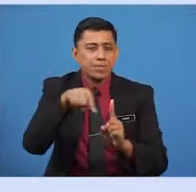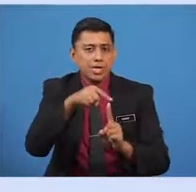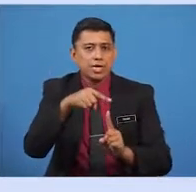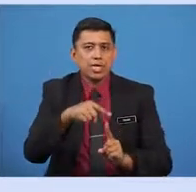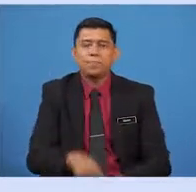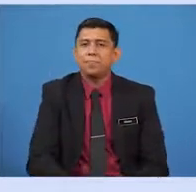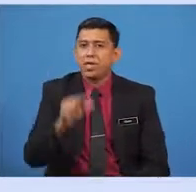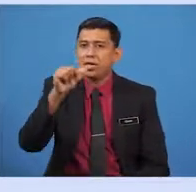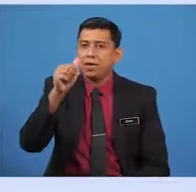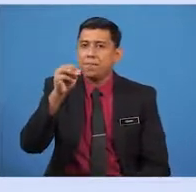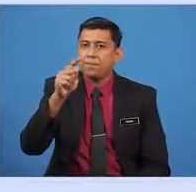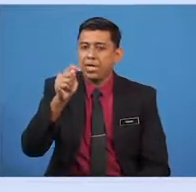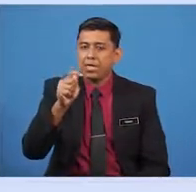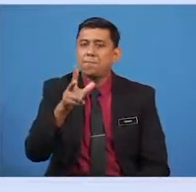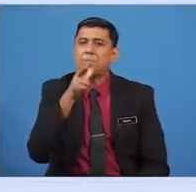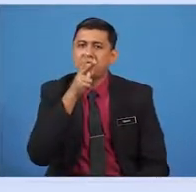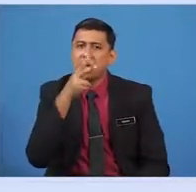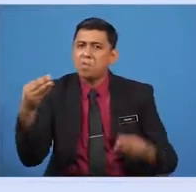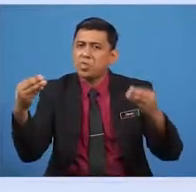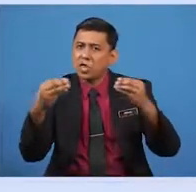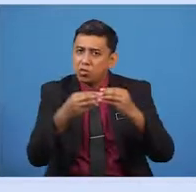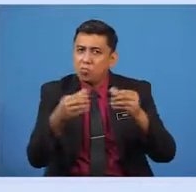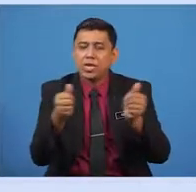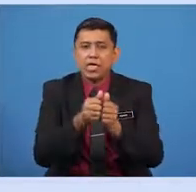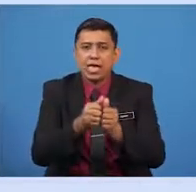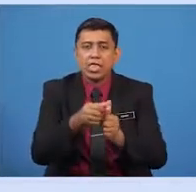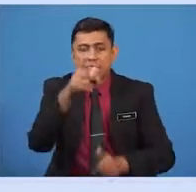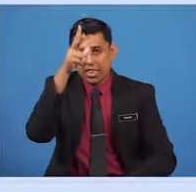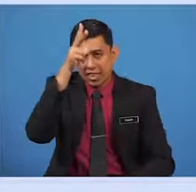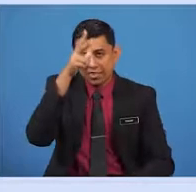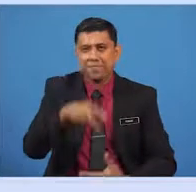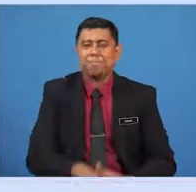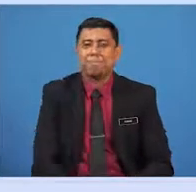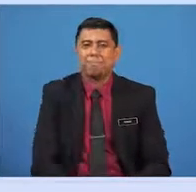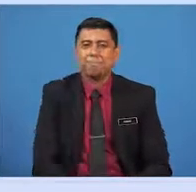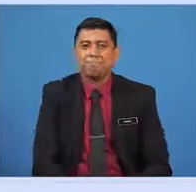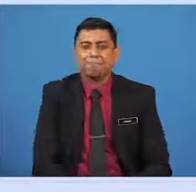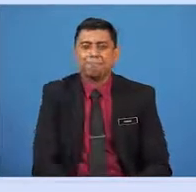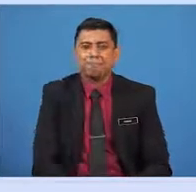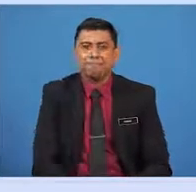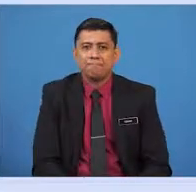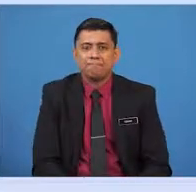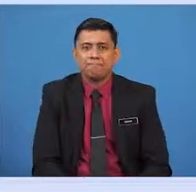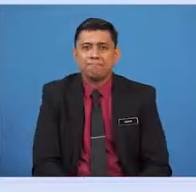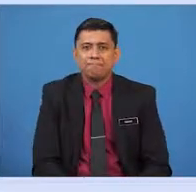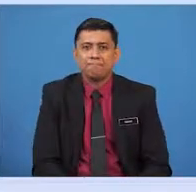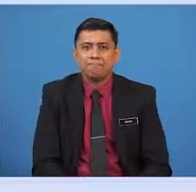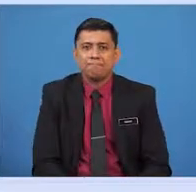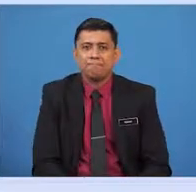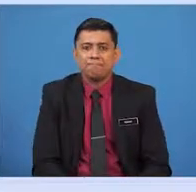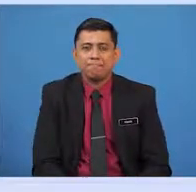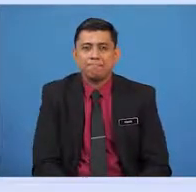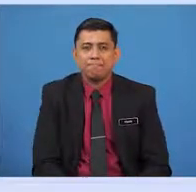persenyawaan berlaku bila gamet betina bercantum dengan gamet jantan.